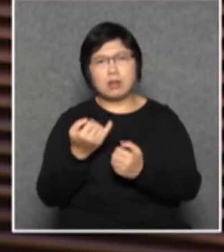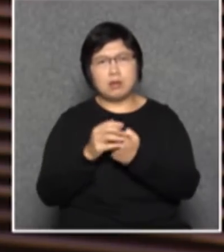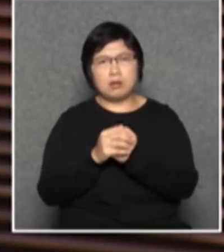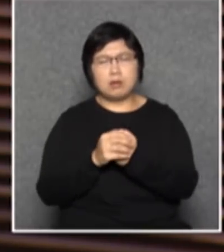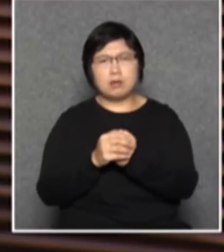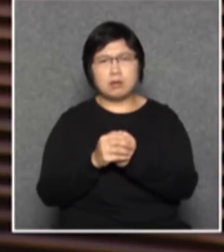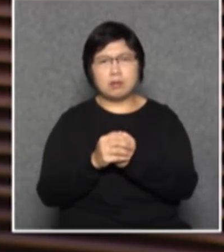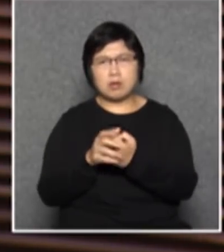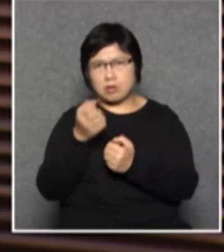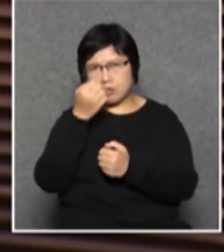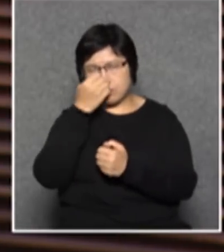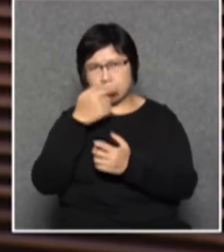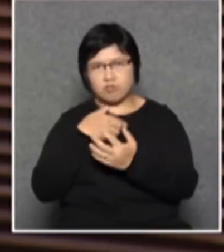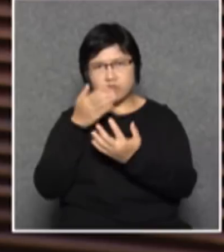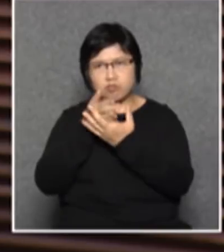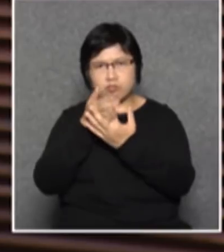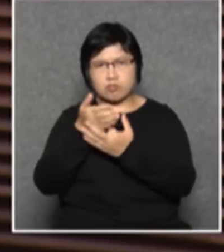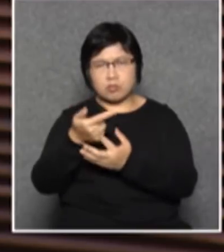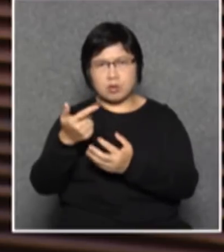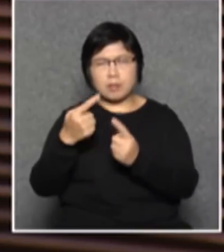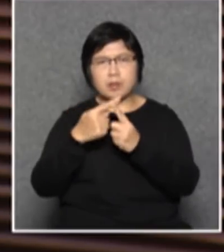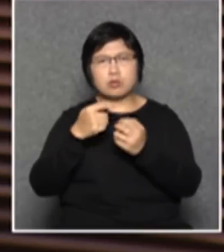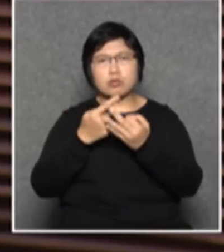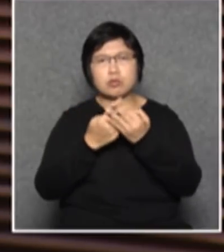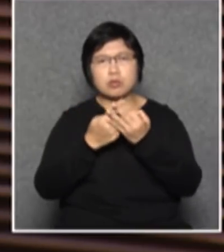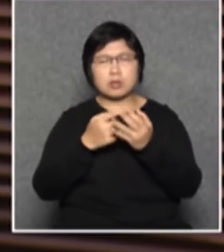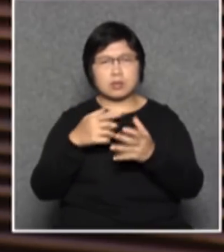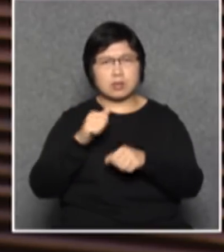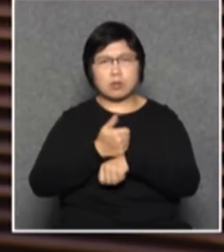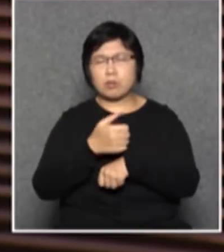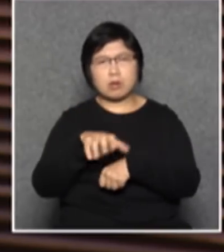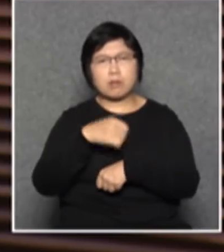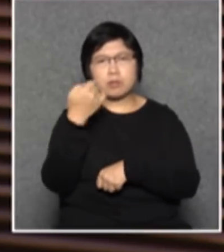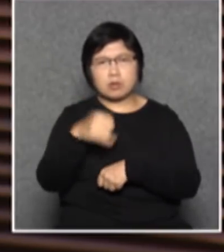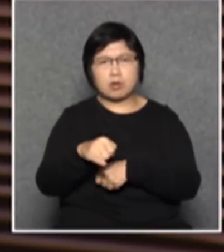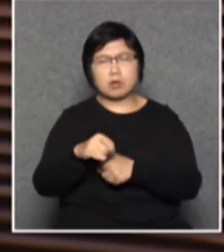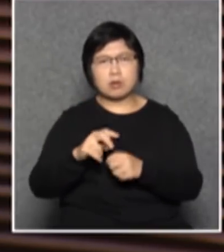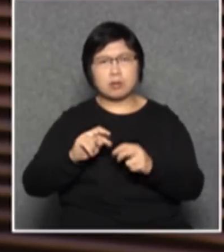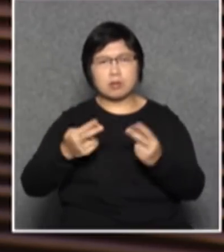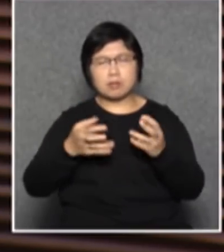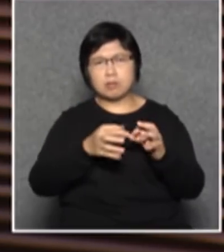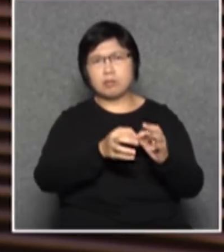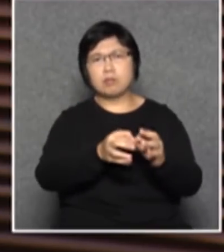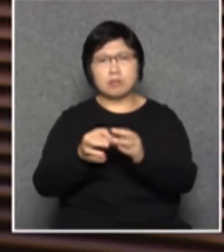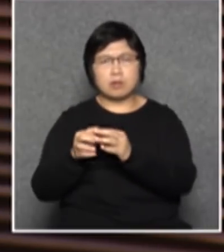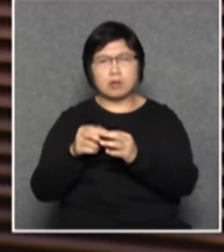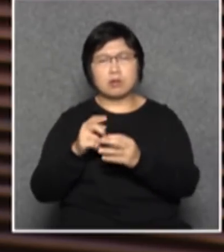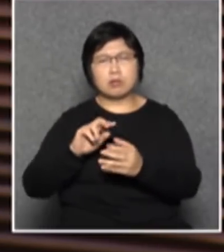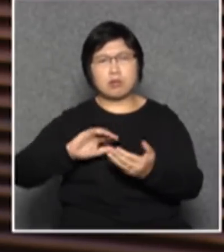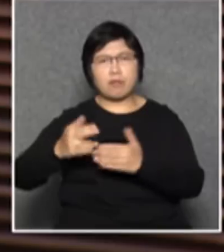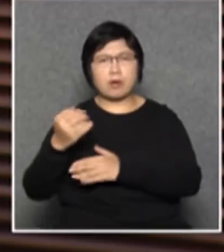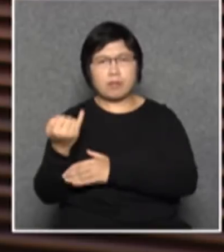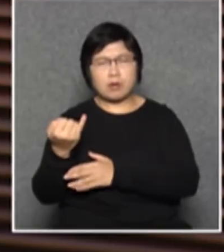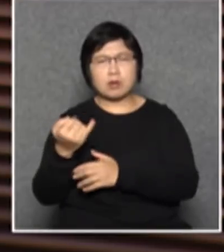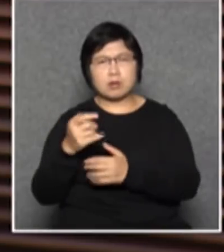為香港爭取更大的民主空間，反而引發了一連串的反效果和副